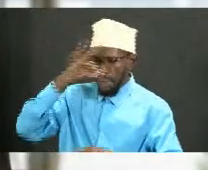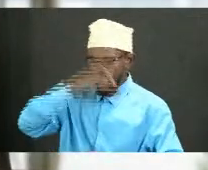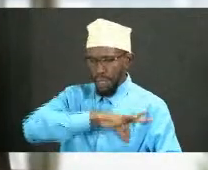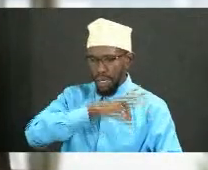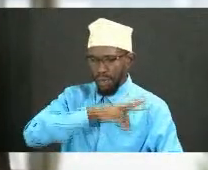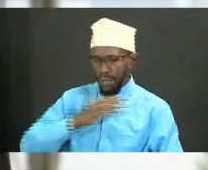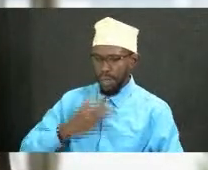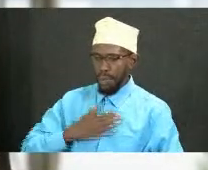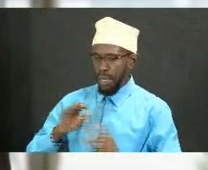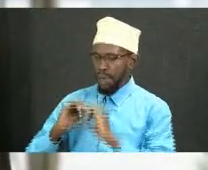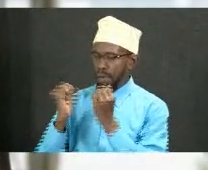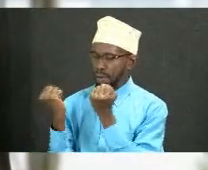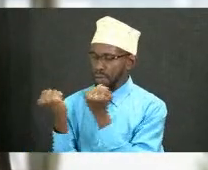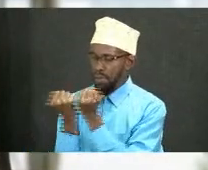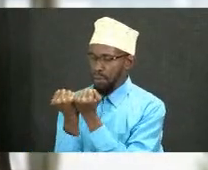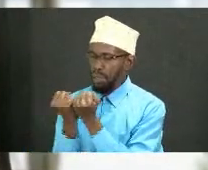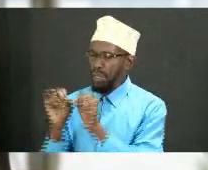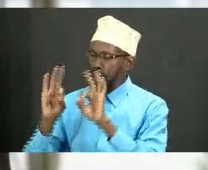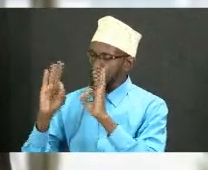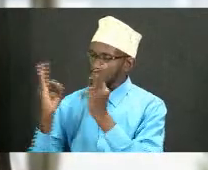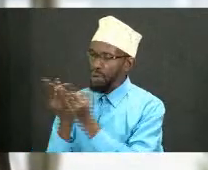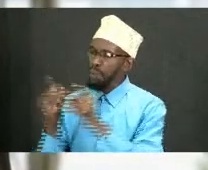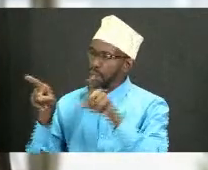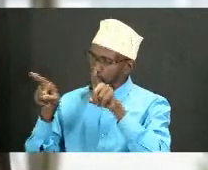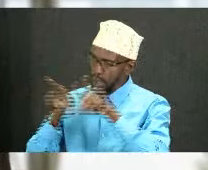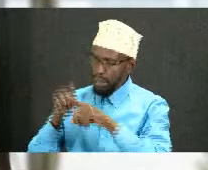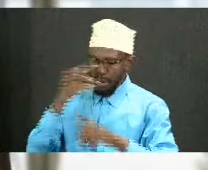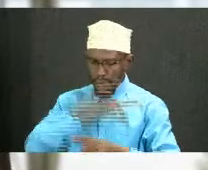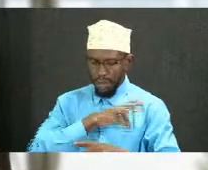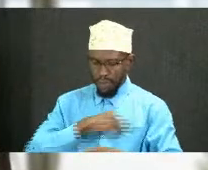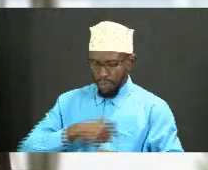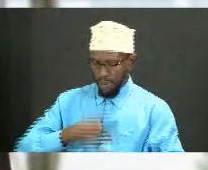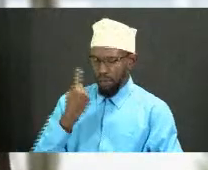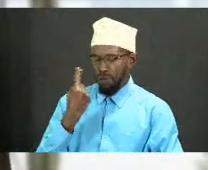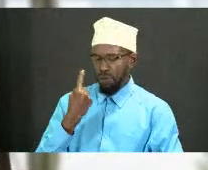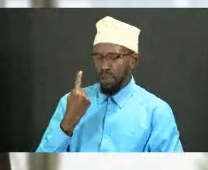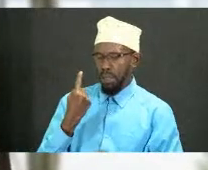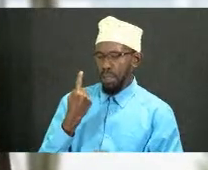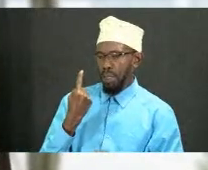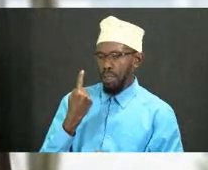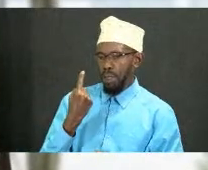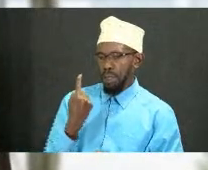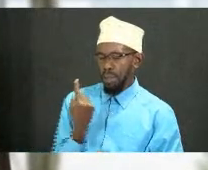nikafaidi jamii na nikajifaidi mimi mwenyewe. Kwa hivyo sitoweza kuwapa watu